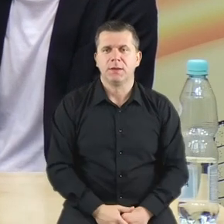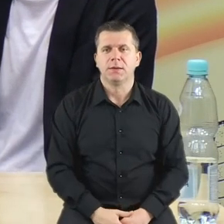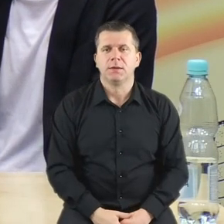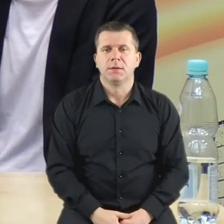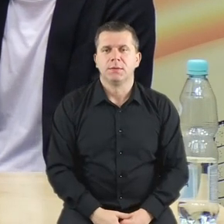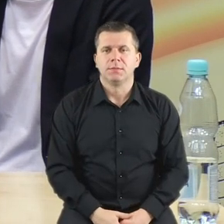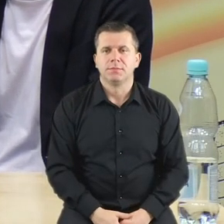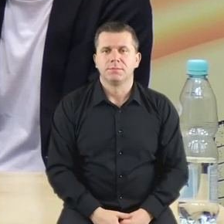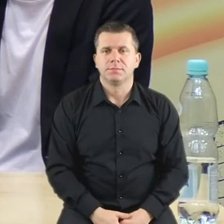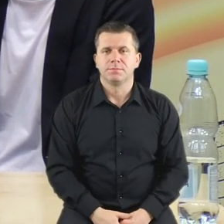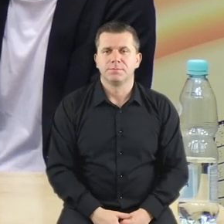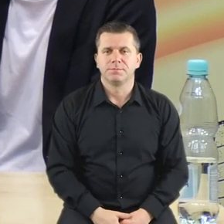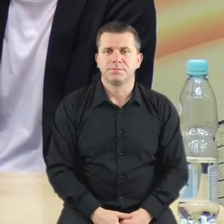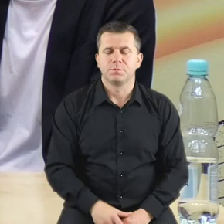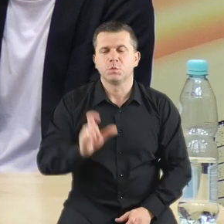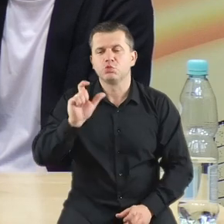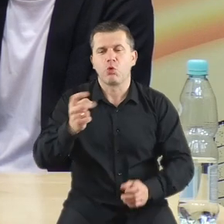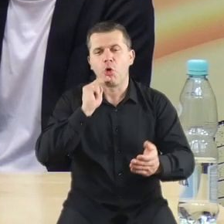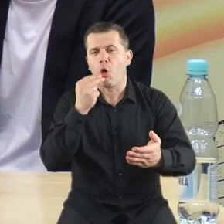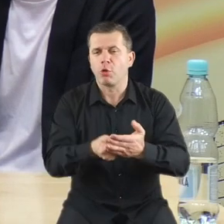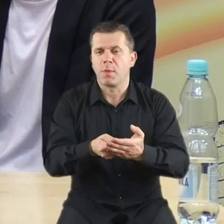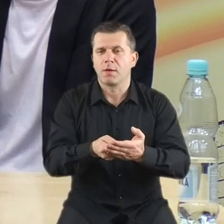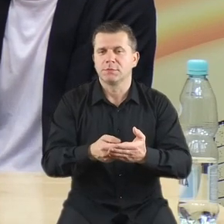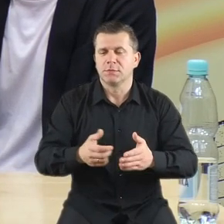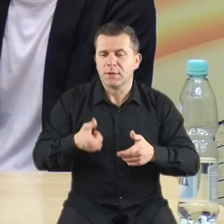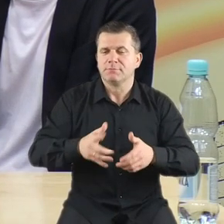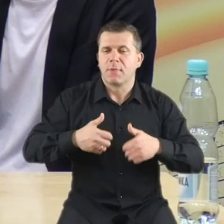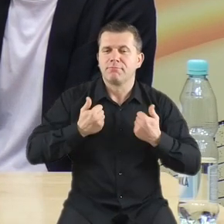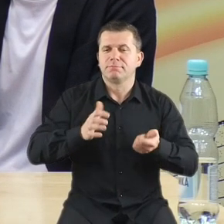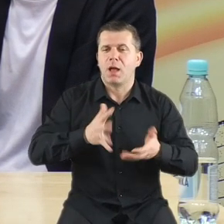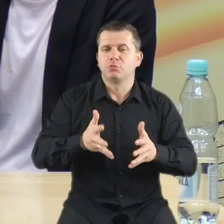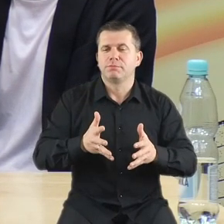no, zwyczajnie co odpowiedzieć w sposób, który jednocześnie